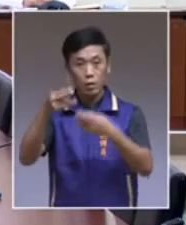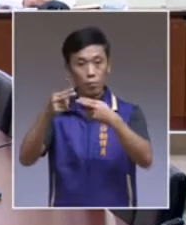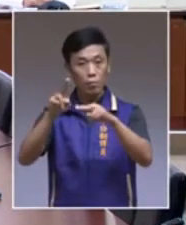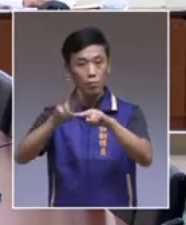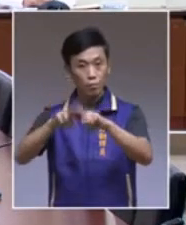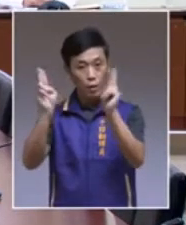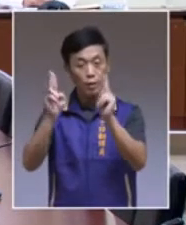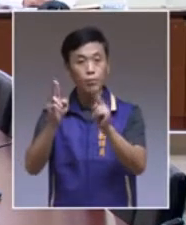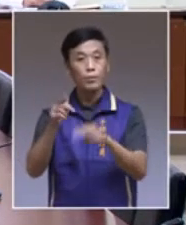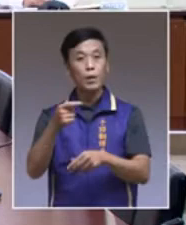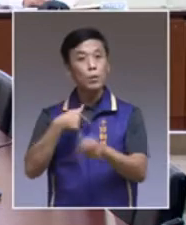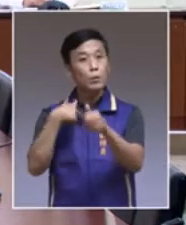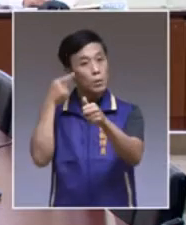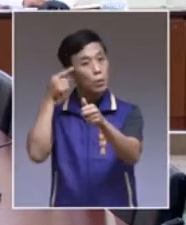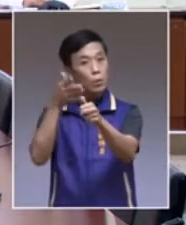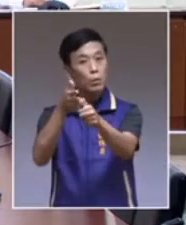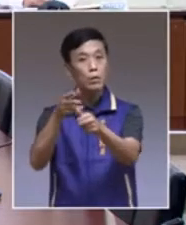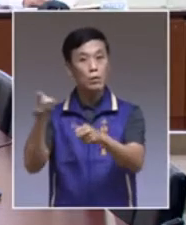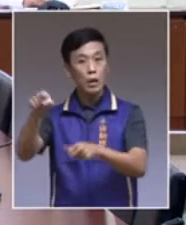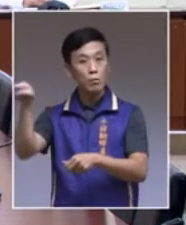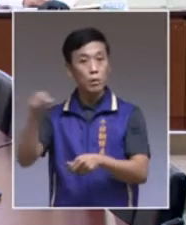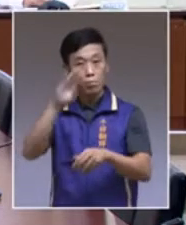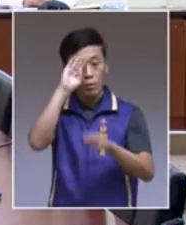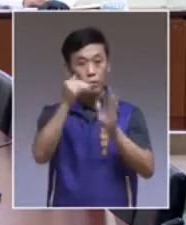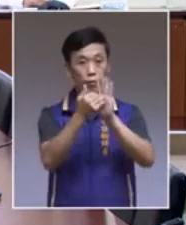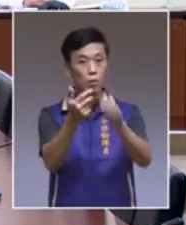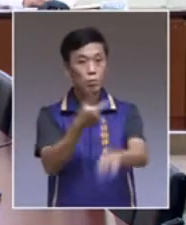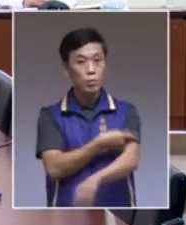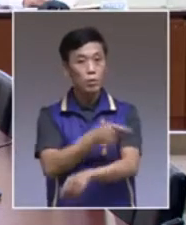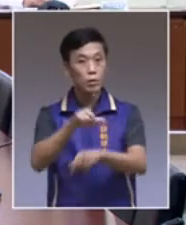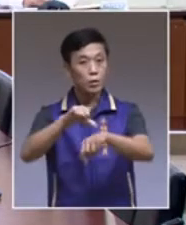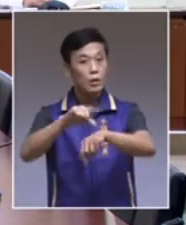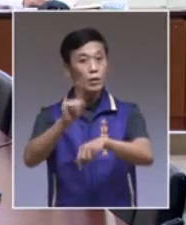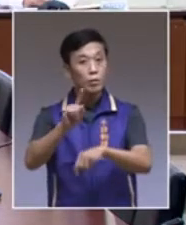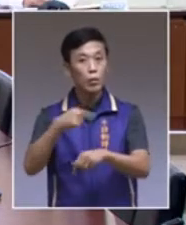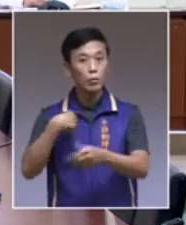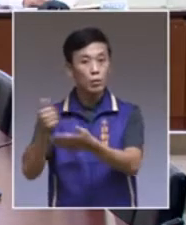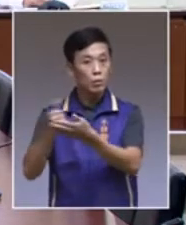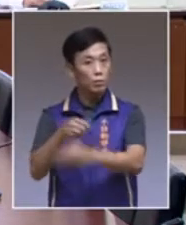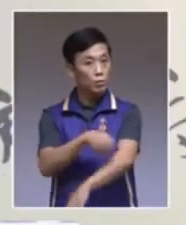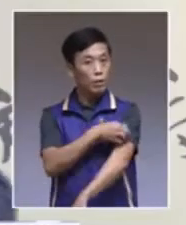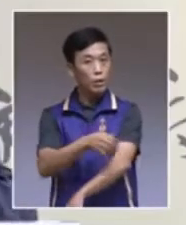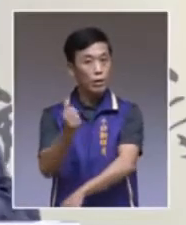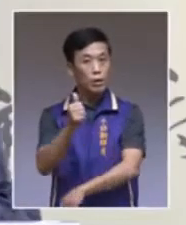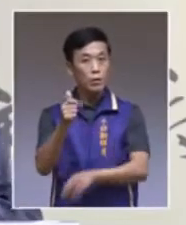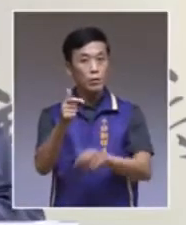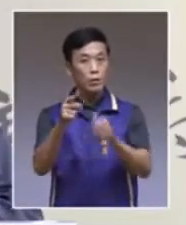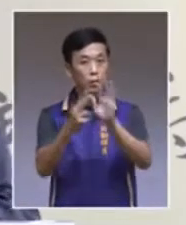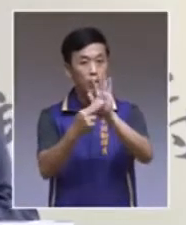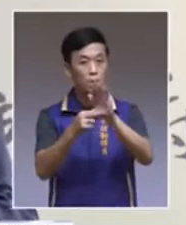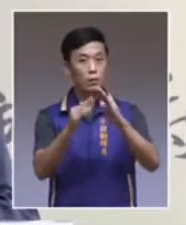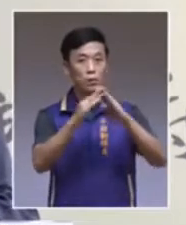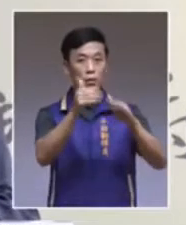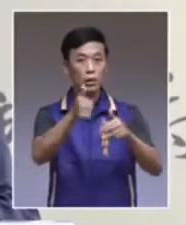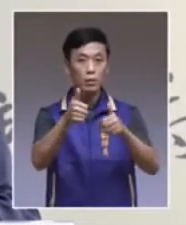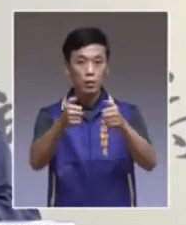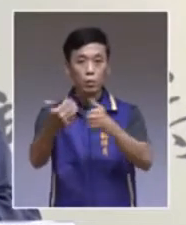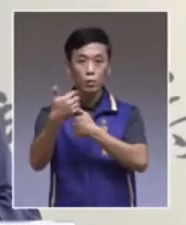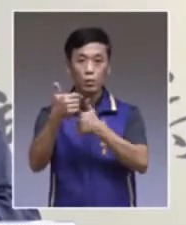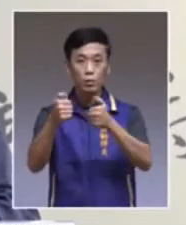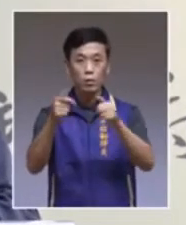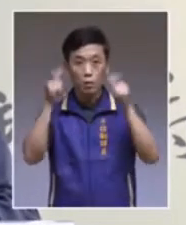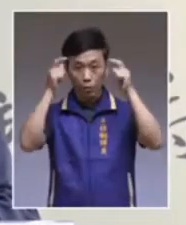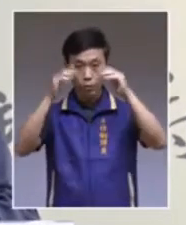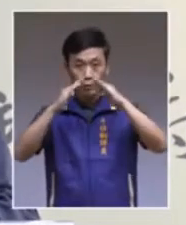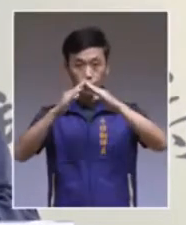底什么时候可以施打疫苗？ 好，我请潘先生说明。 好，谢谢市长，谢谢提问。那高雄市这